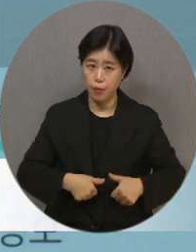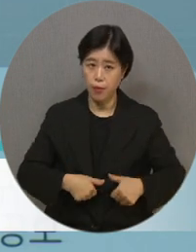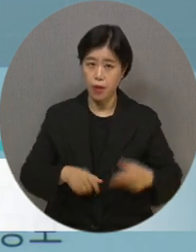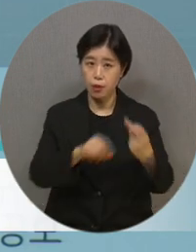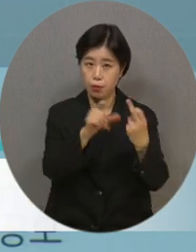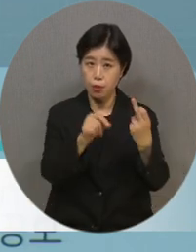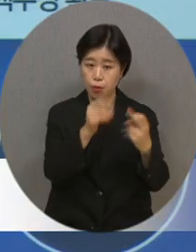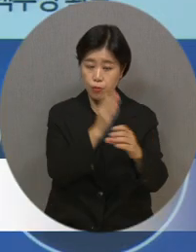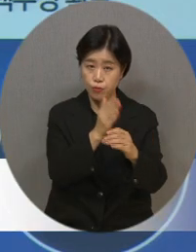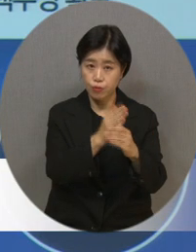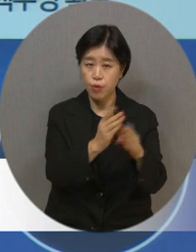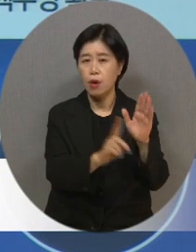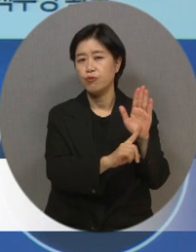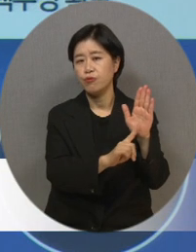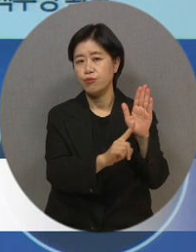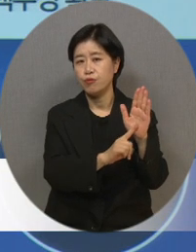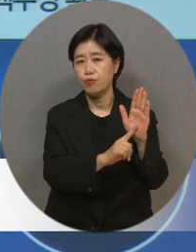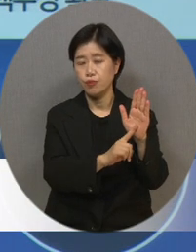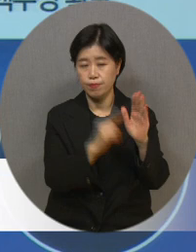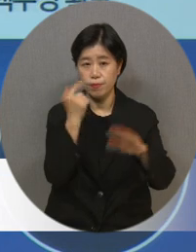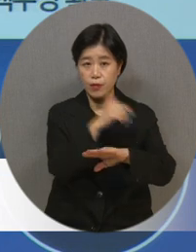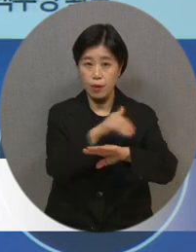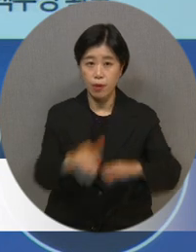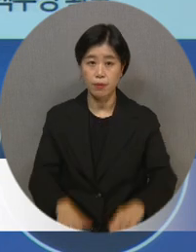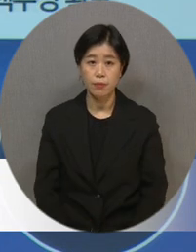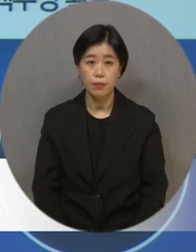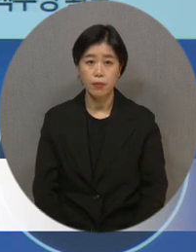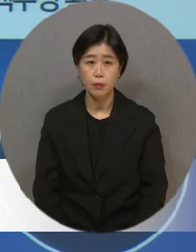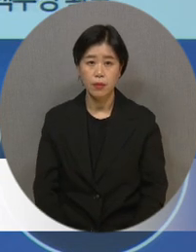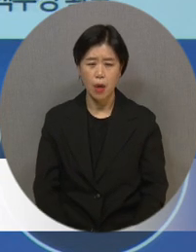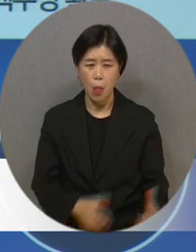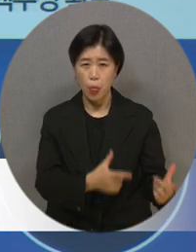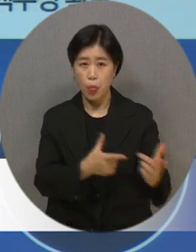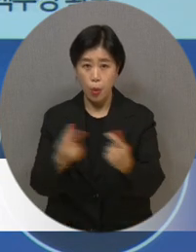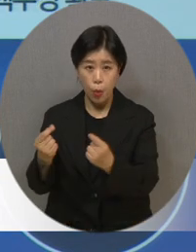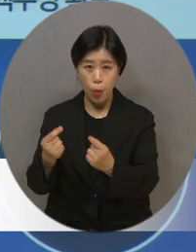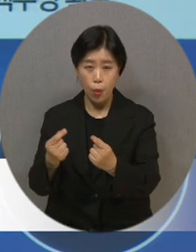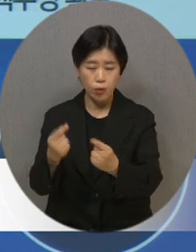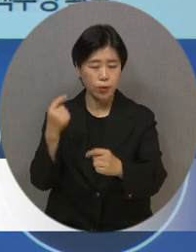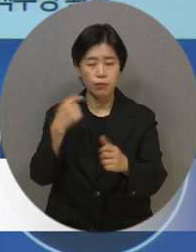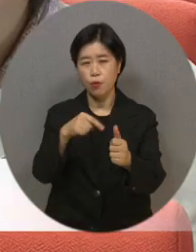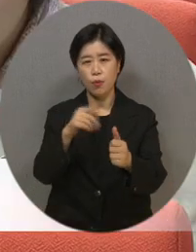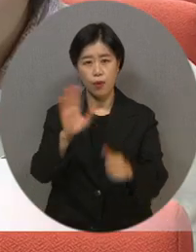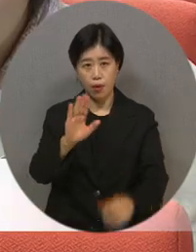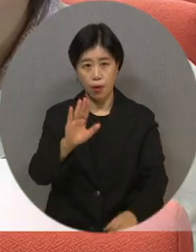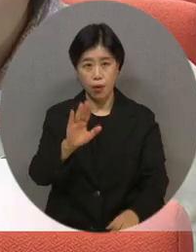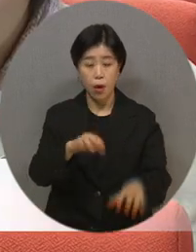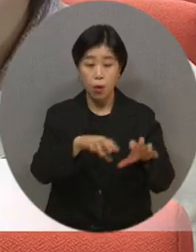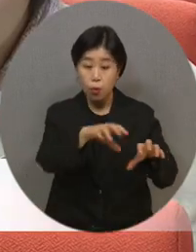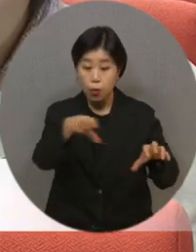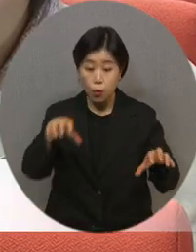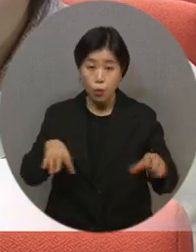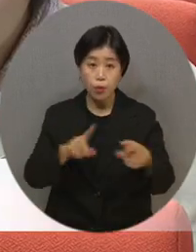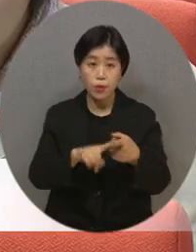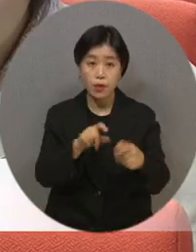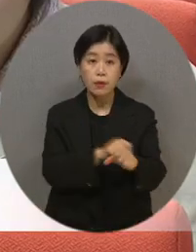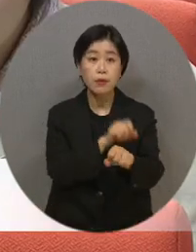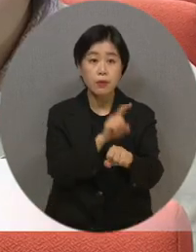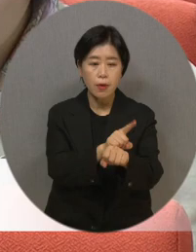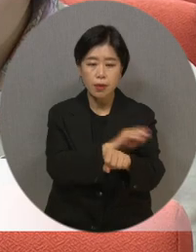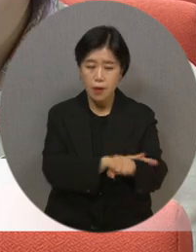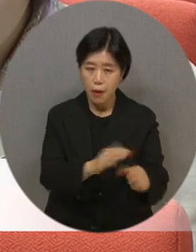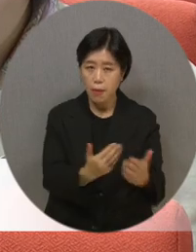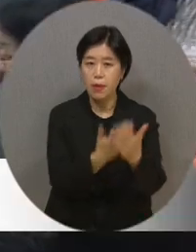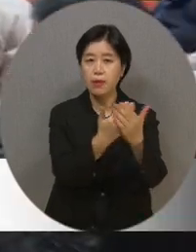예정입니다. 간담회에서는 획일적인 교육에서 벗어나 지역의 장점을 살리고 학생들의 다양한 꿈과